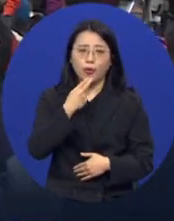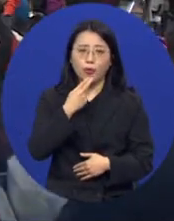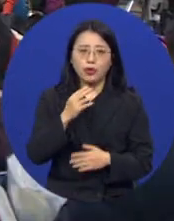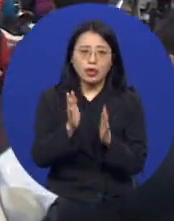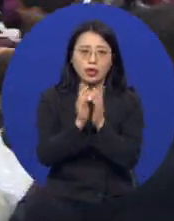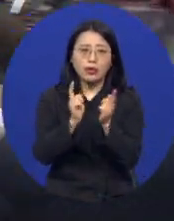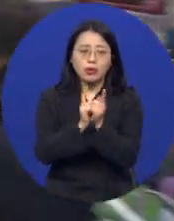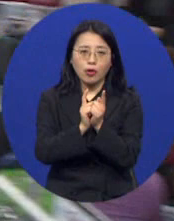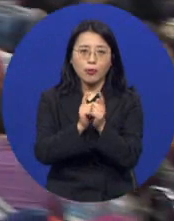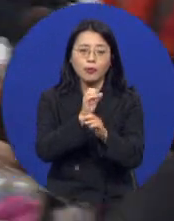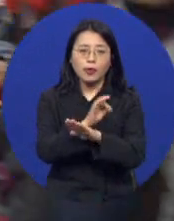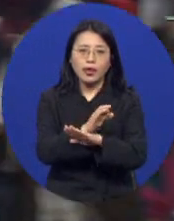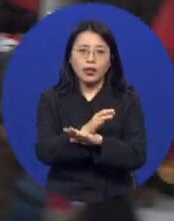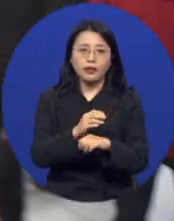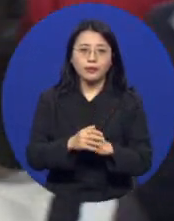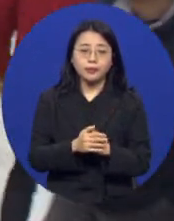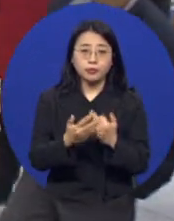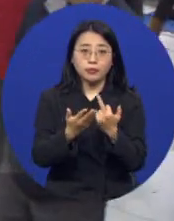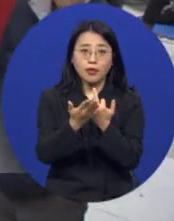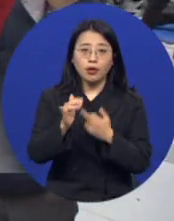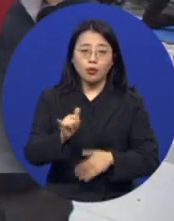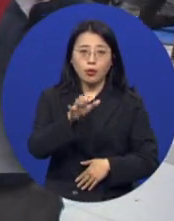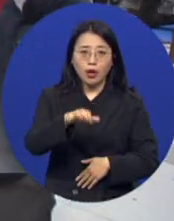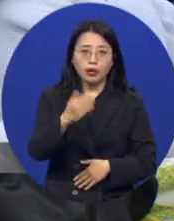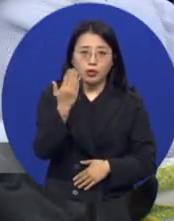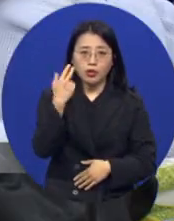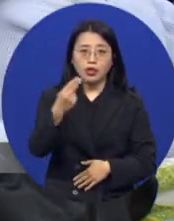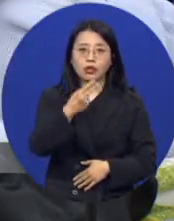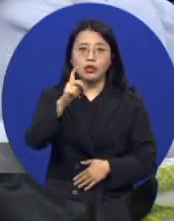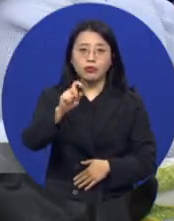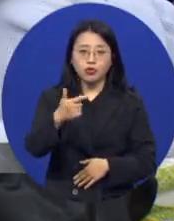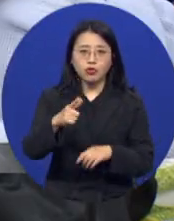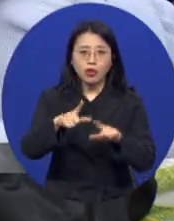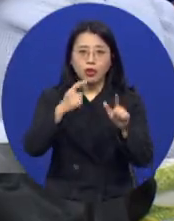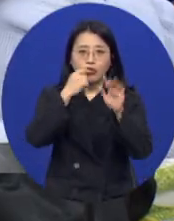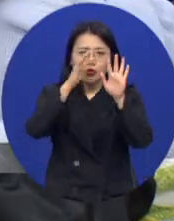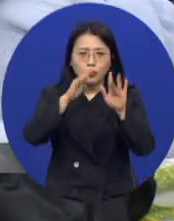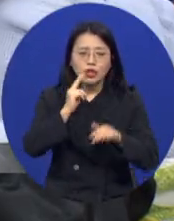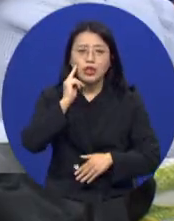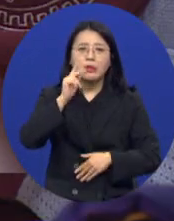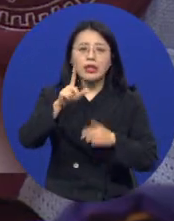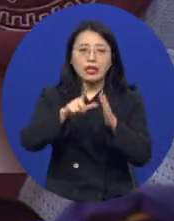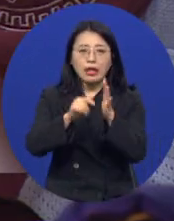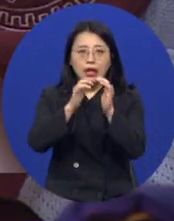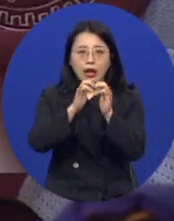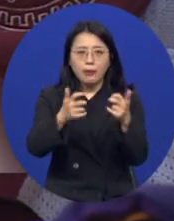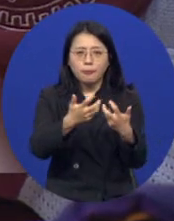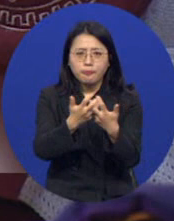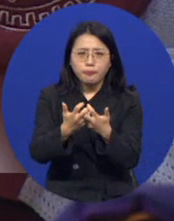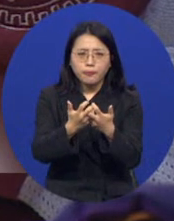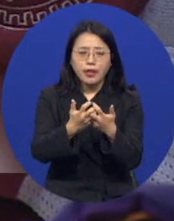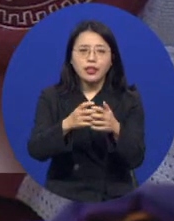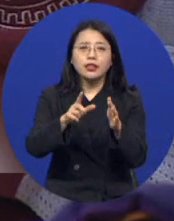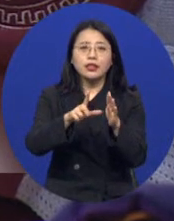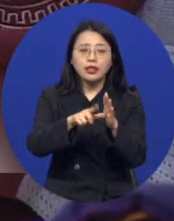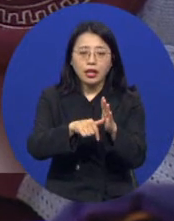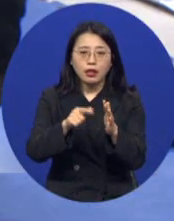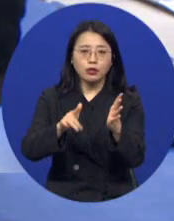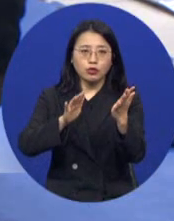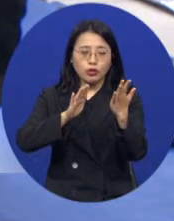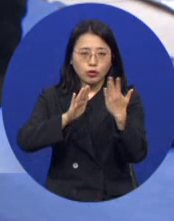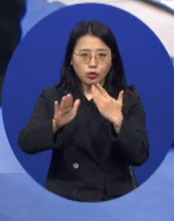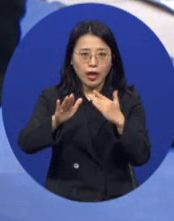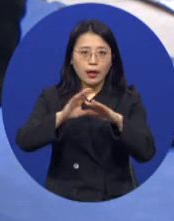구했어요. 제주공항에서는 지난 2016년 기록적인 폭설로 대규모 공항 체류객 사태가 빚어진 뒤 대응